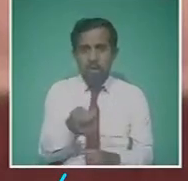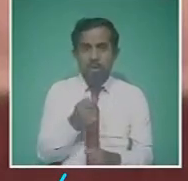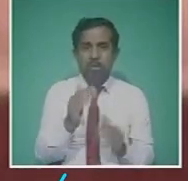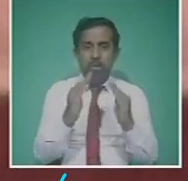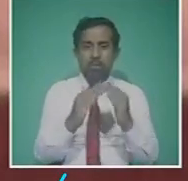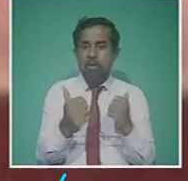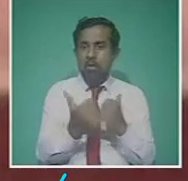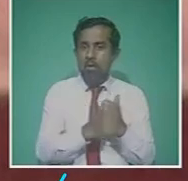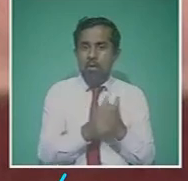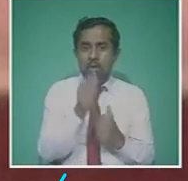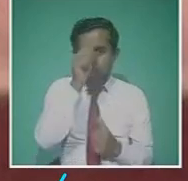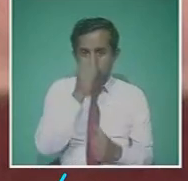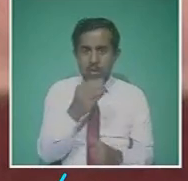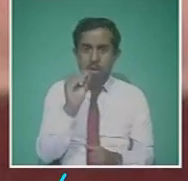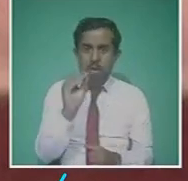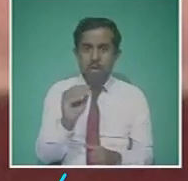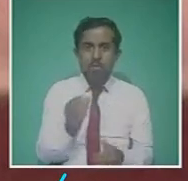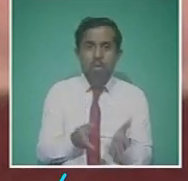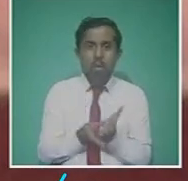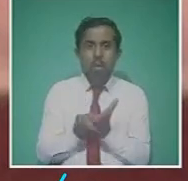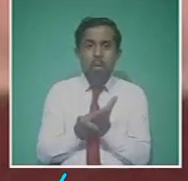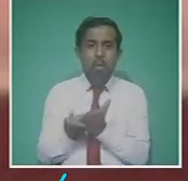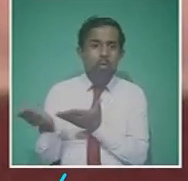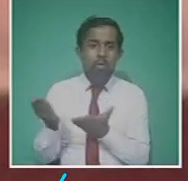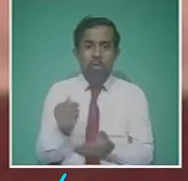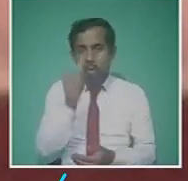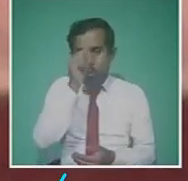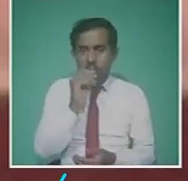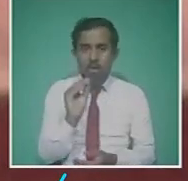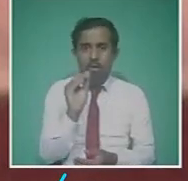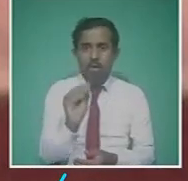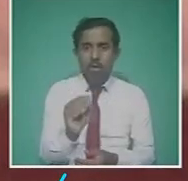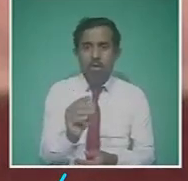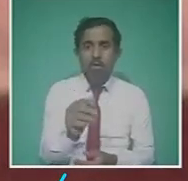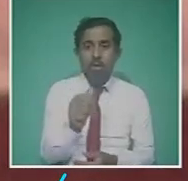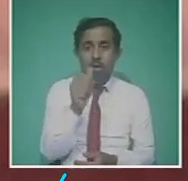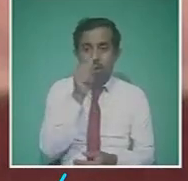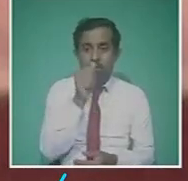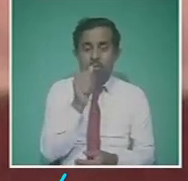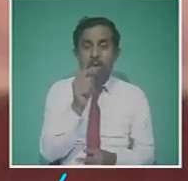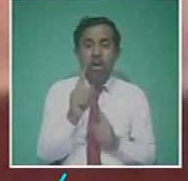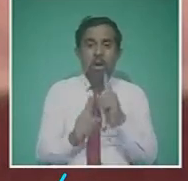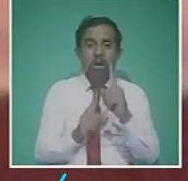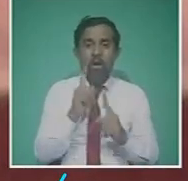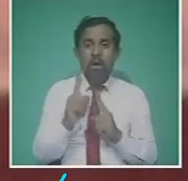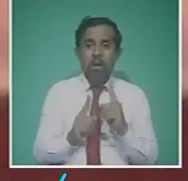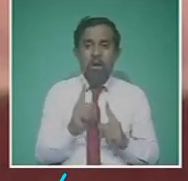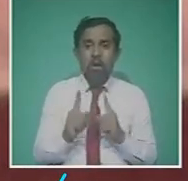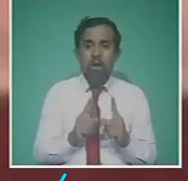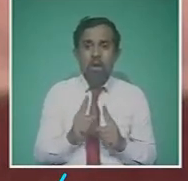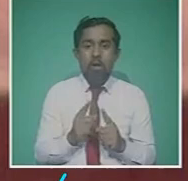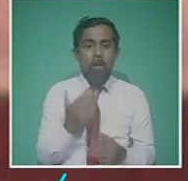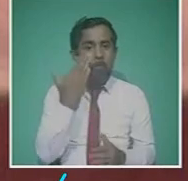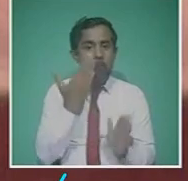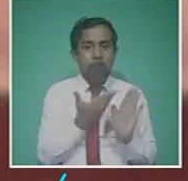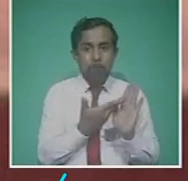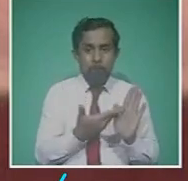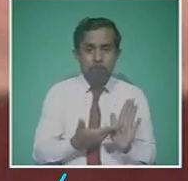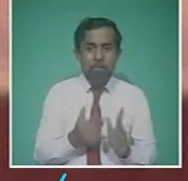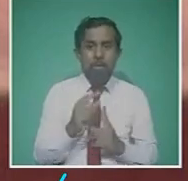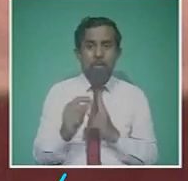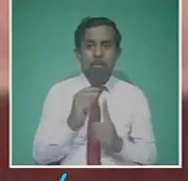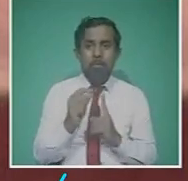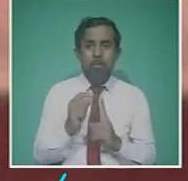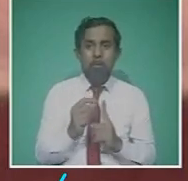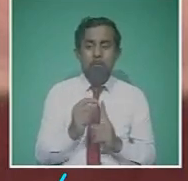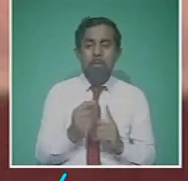නැගිල්ලක් අරකම් හොරකම් කරනවා නම් කෝච්චි පෙට්ටියක් ගෙනල්ලා ගසා කනවා නම් මංකොල්ල කනවා නම් ඒව කතා කරන්න තමයි ඒව පෙන්වලා දෙන්න තමයි